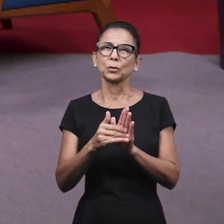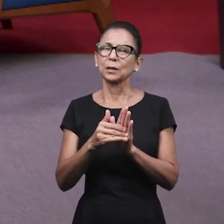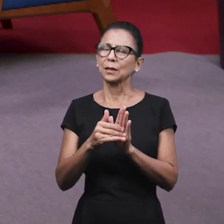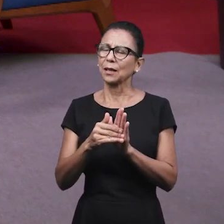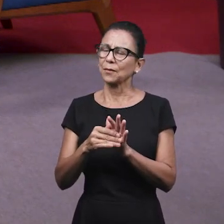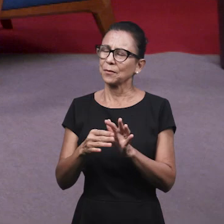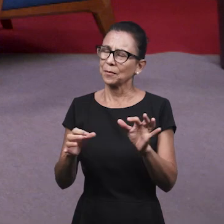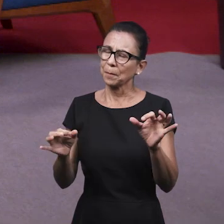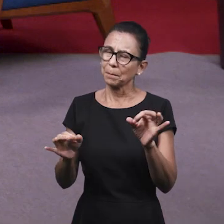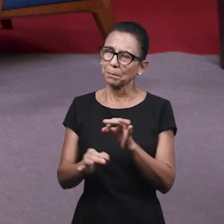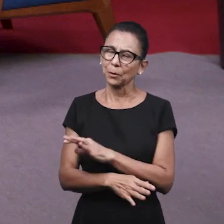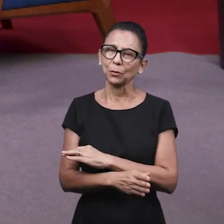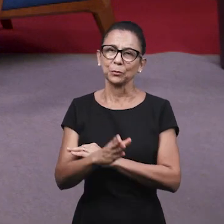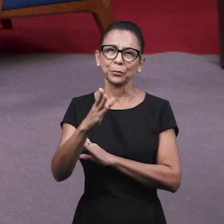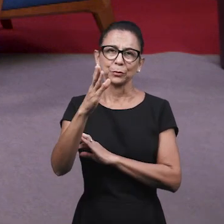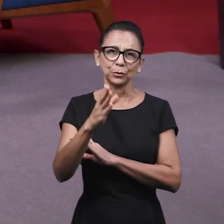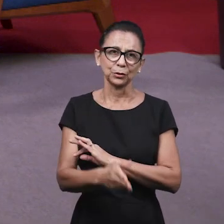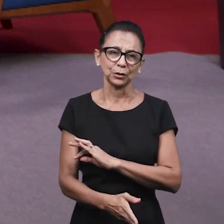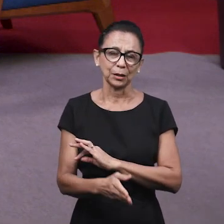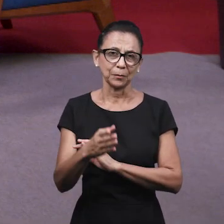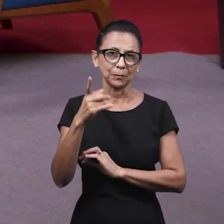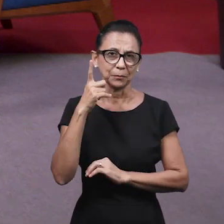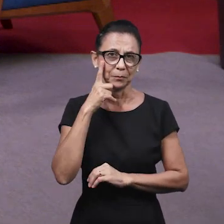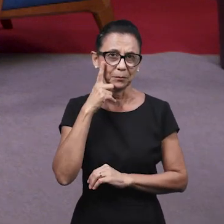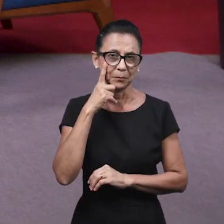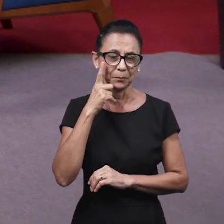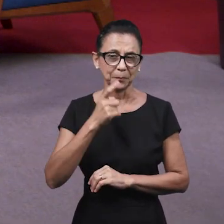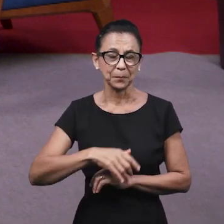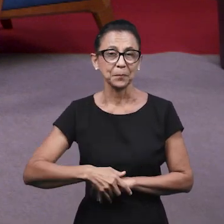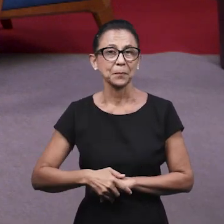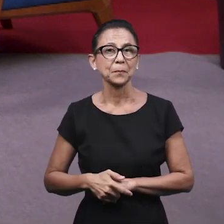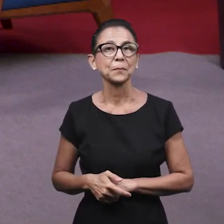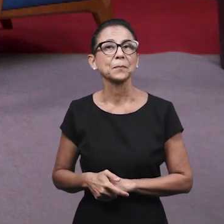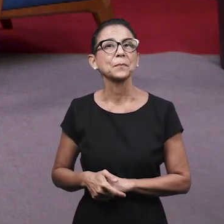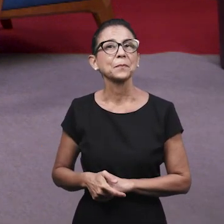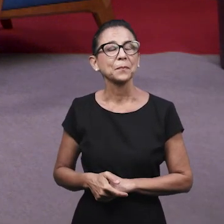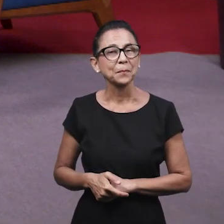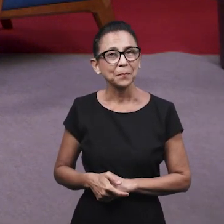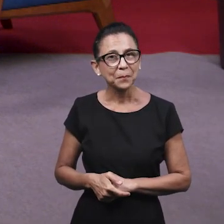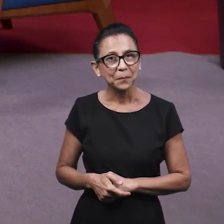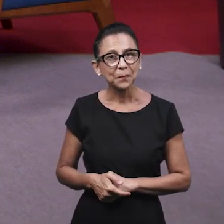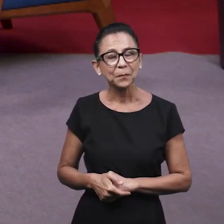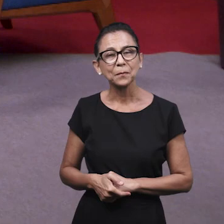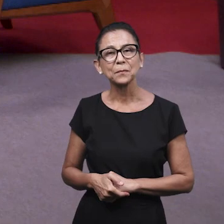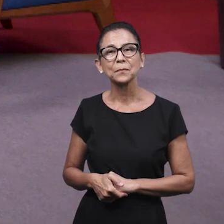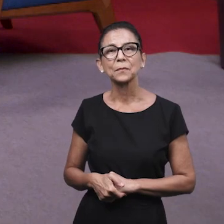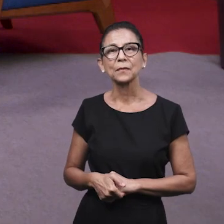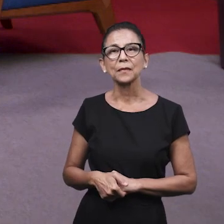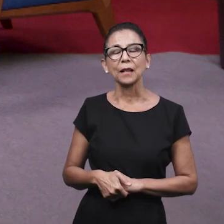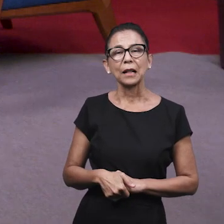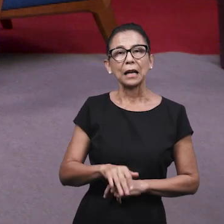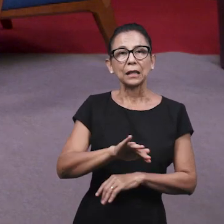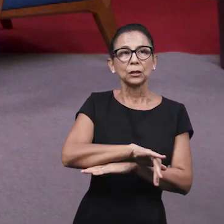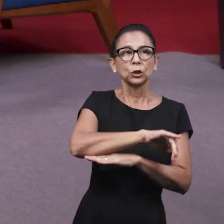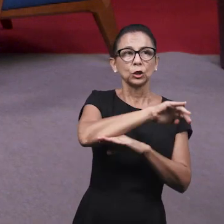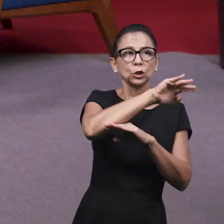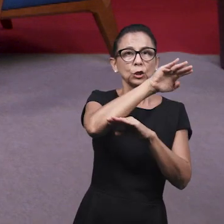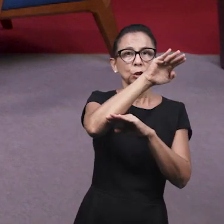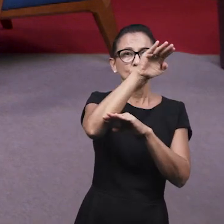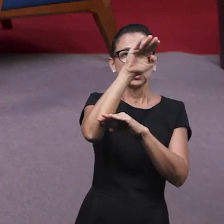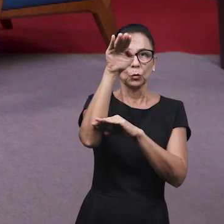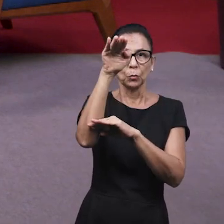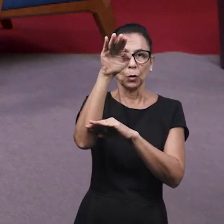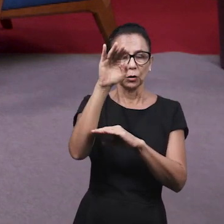Regardez l'aspect prophétique. Même le pied de la montagne par le Père, le Fils,